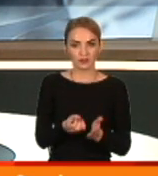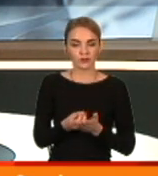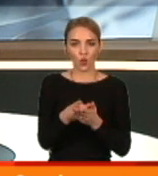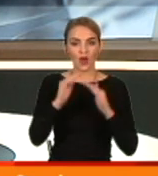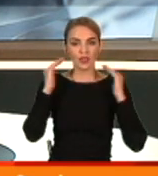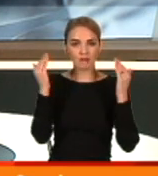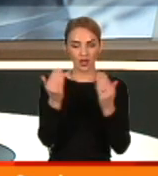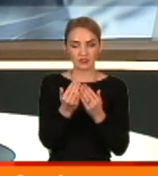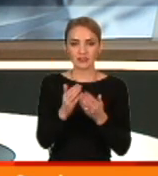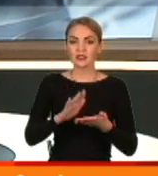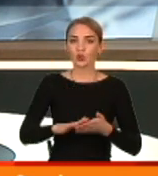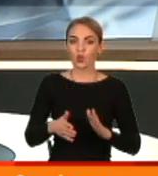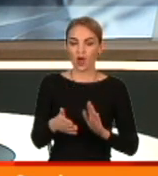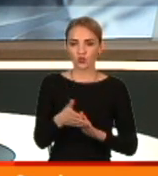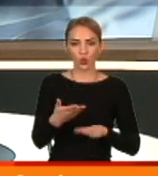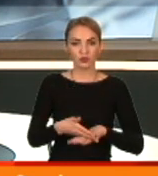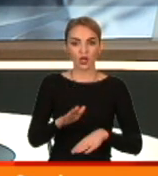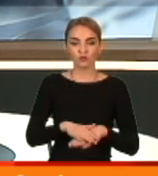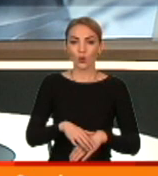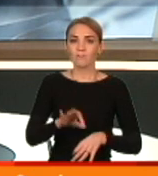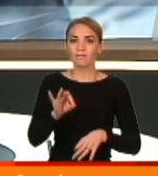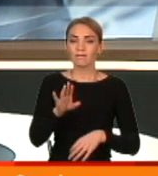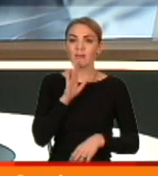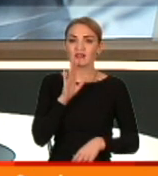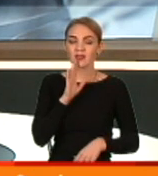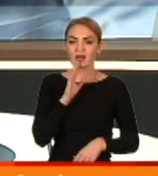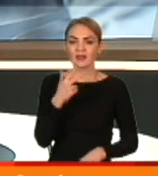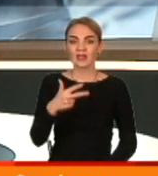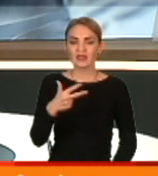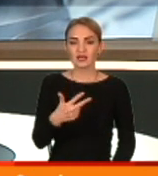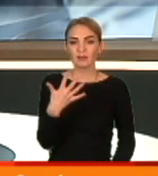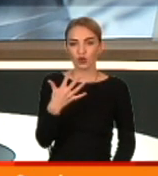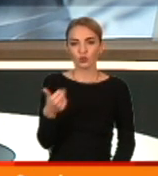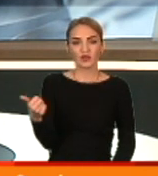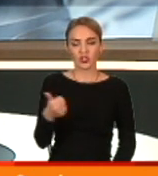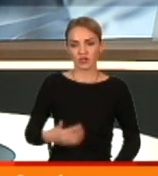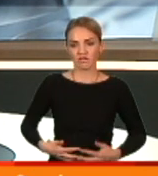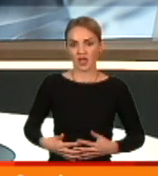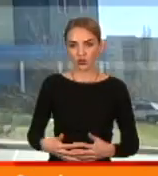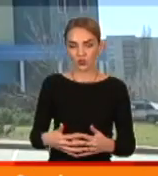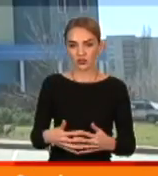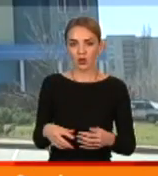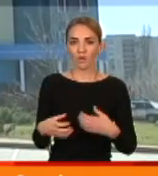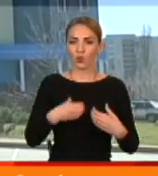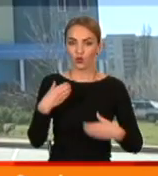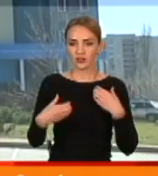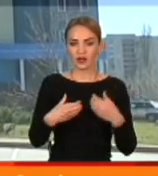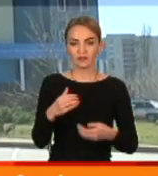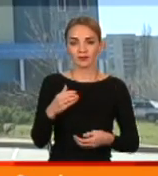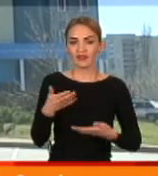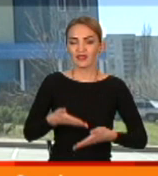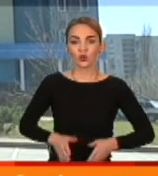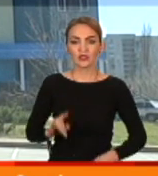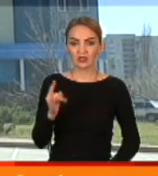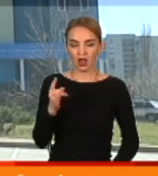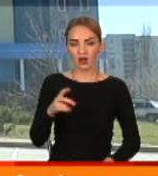до реанімації. Ситуацію обтяжувало те, що пацієнтка перебувала на 35-му тижні вагітності. Побоюючись за ненароджене